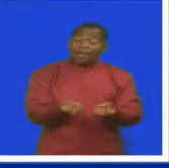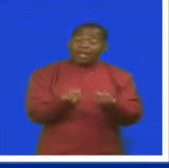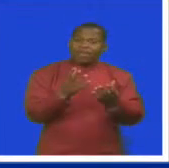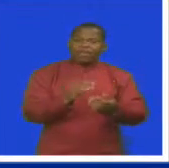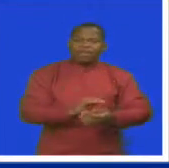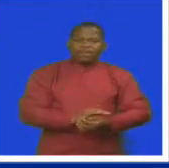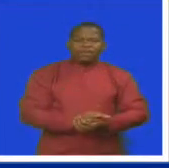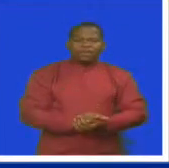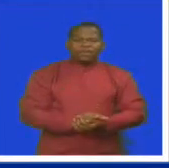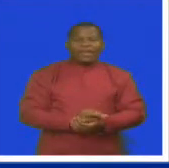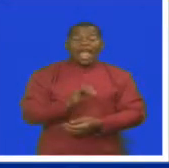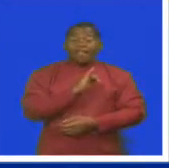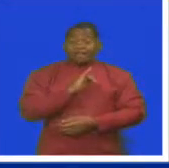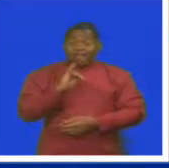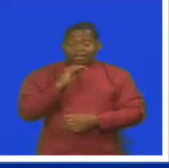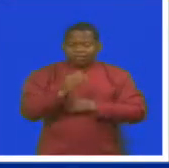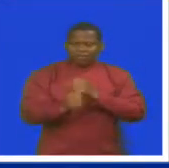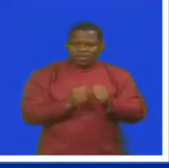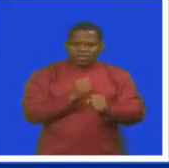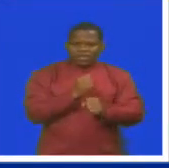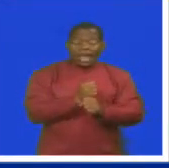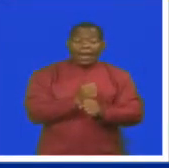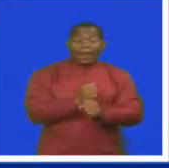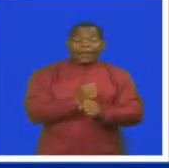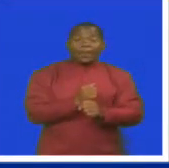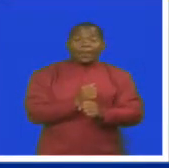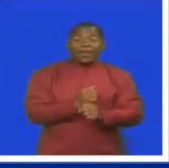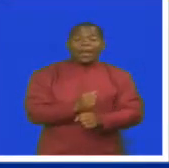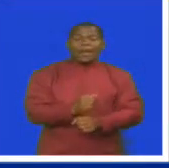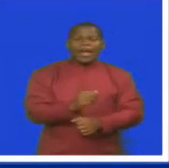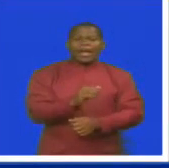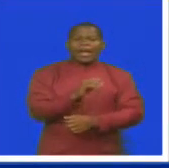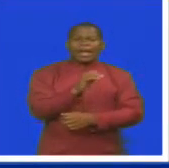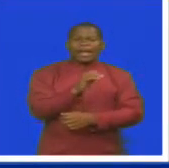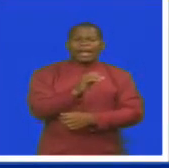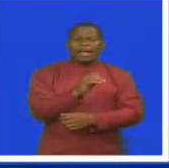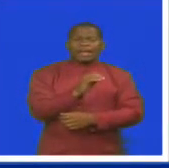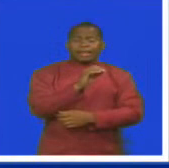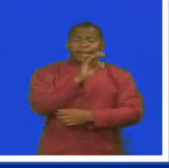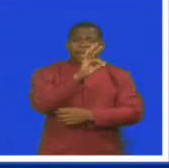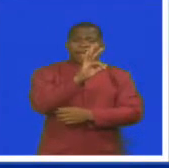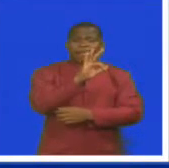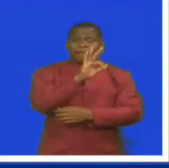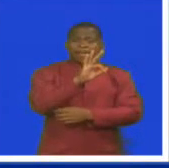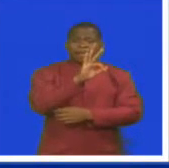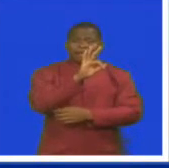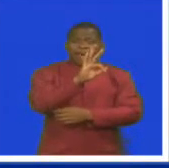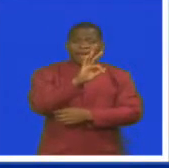tawusita ngale uniform nangekudla. Ku Young Heroes sitawukhokha